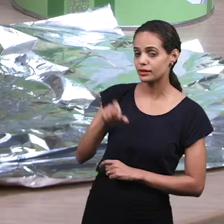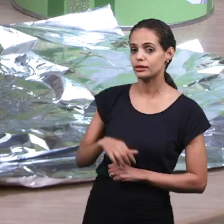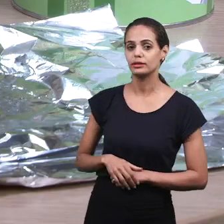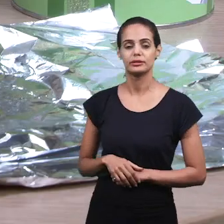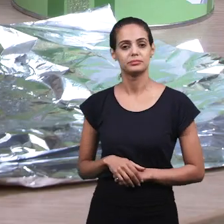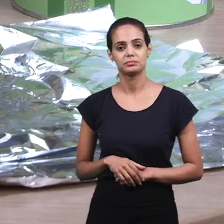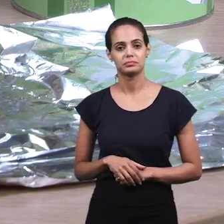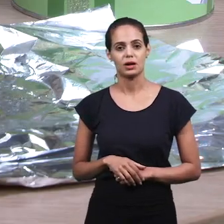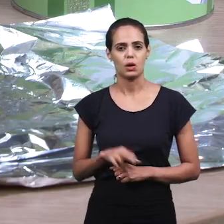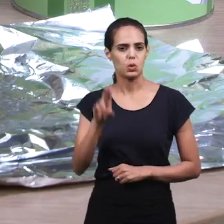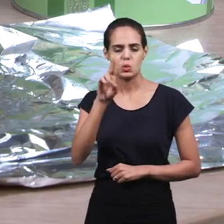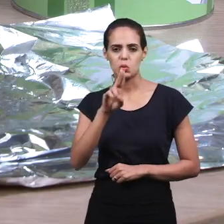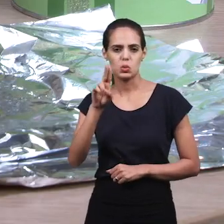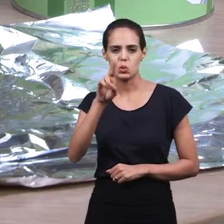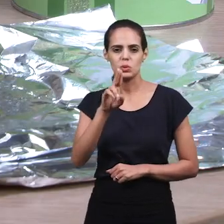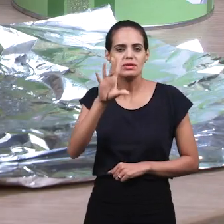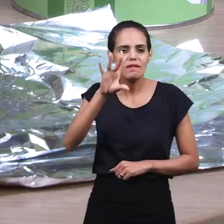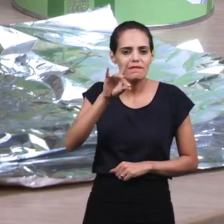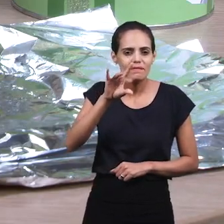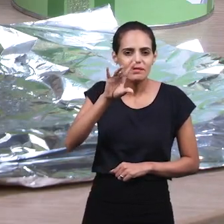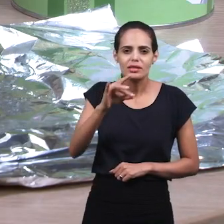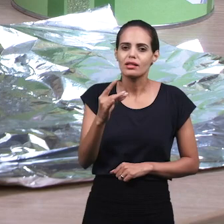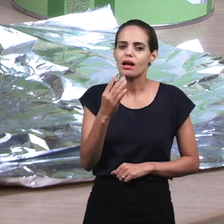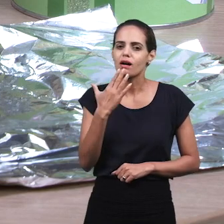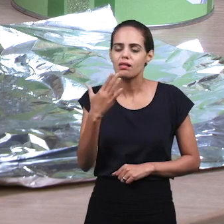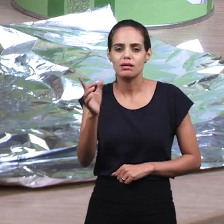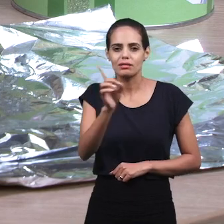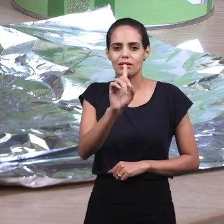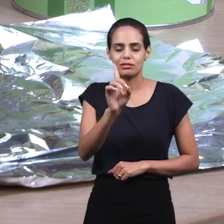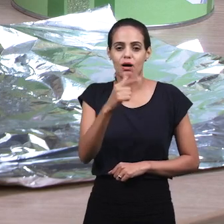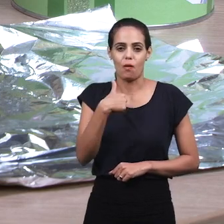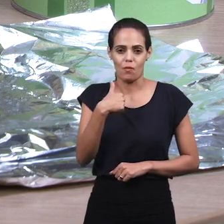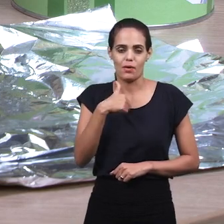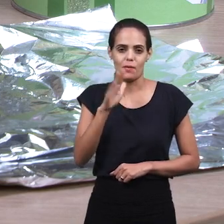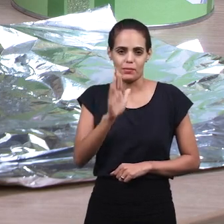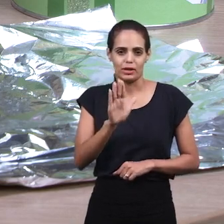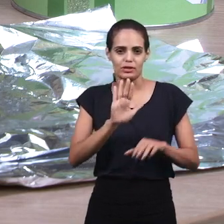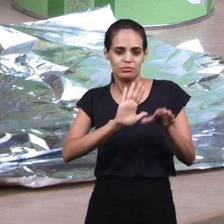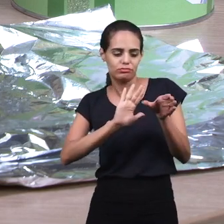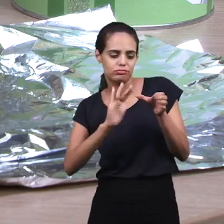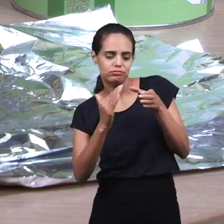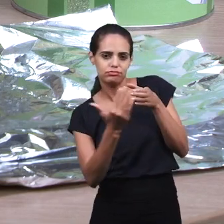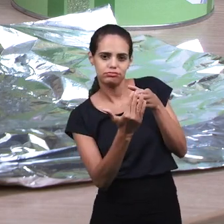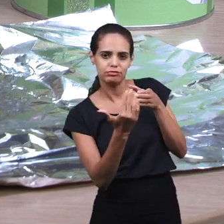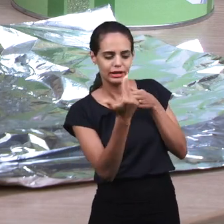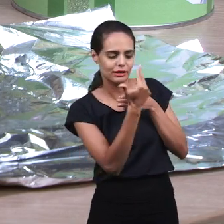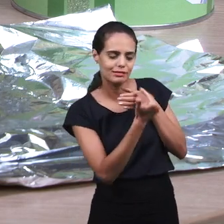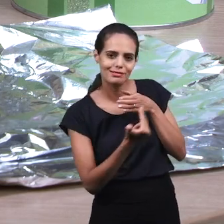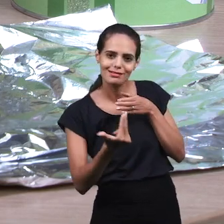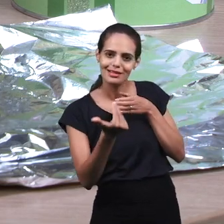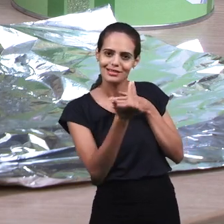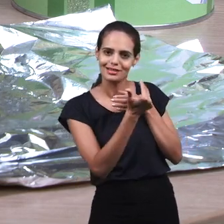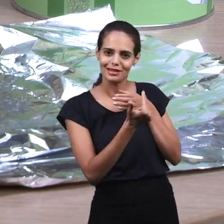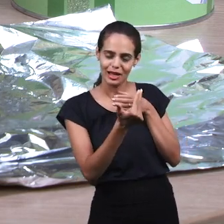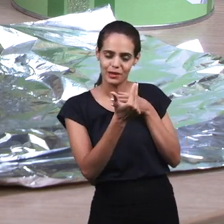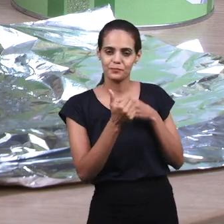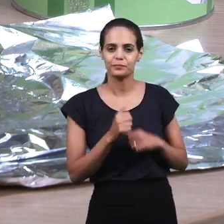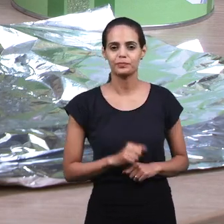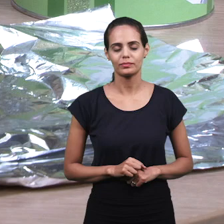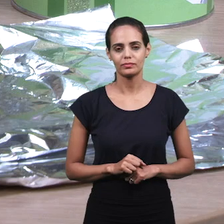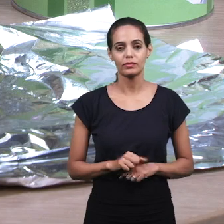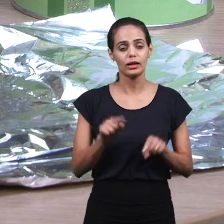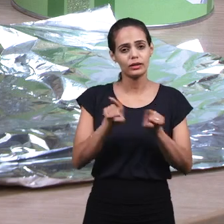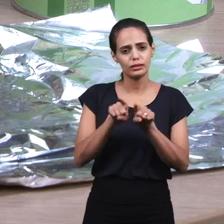qui n'utilise aucune fitte adhésive. J'ai même décoré et j'ai fait le